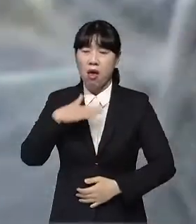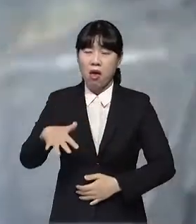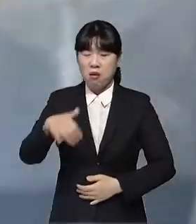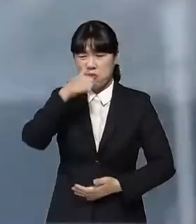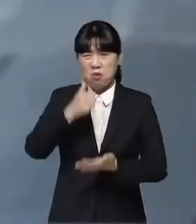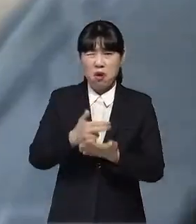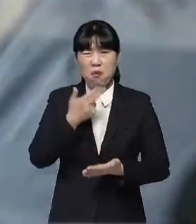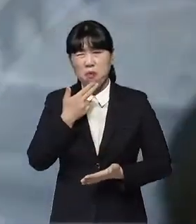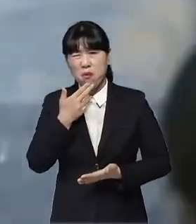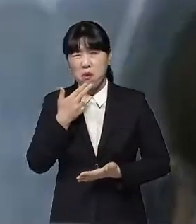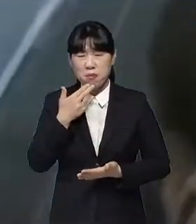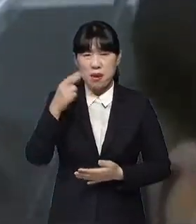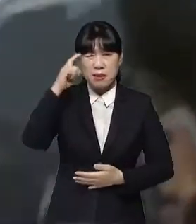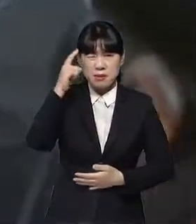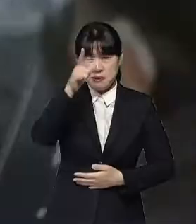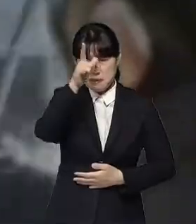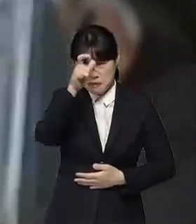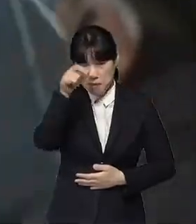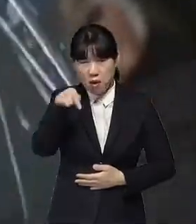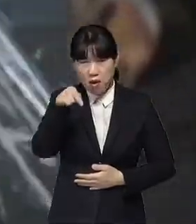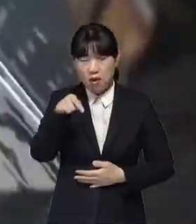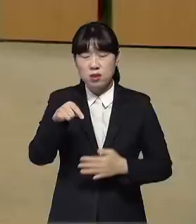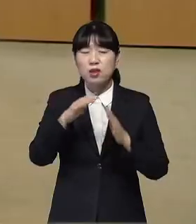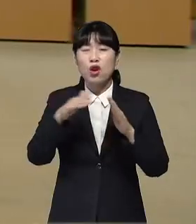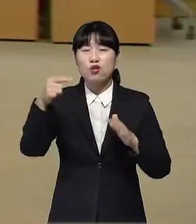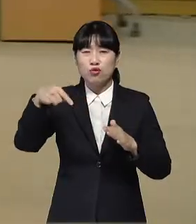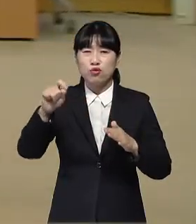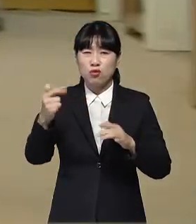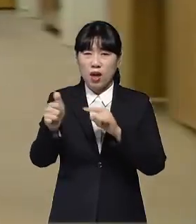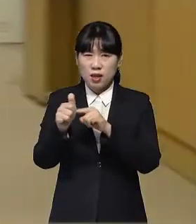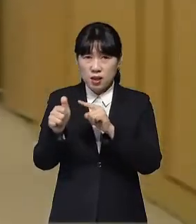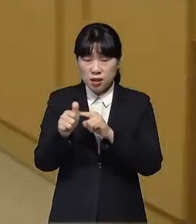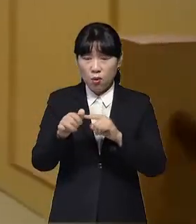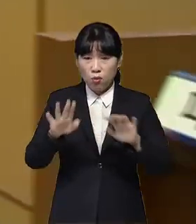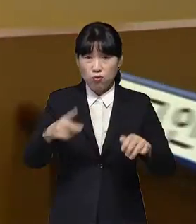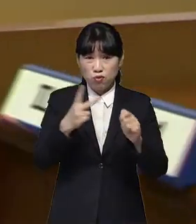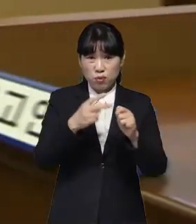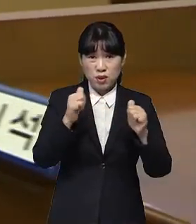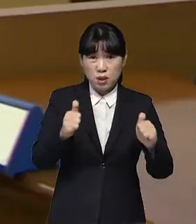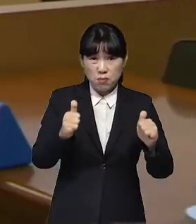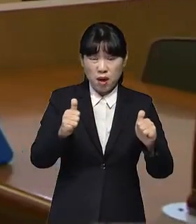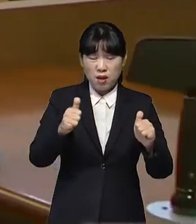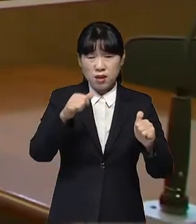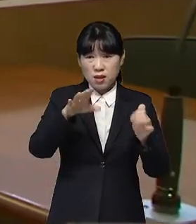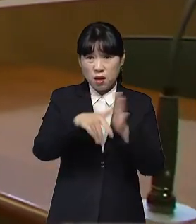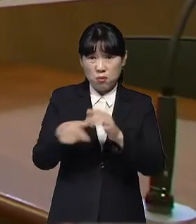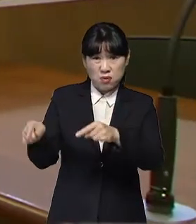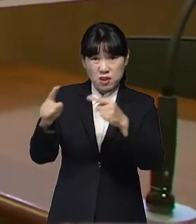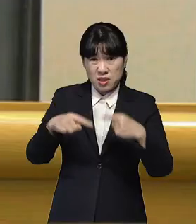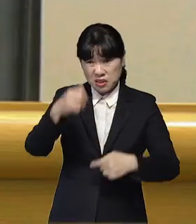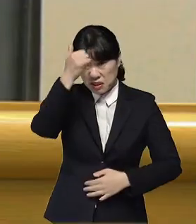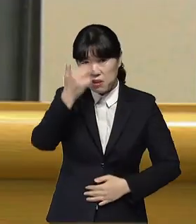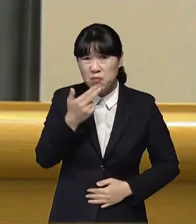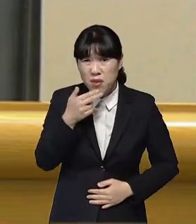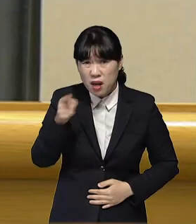무죄를 주장해온 전두환 씨. 1심에 이어 항소심에서도 무성의한 태도로 일관하면서